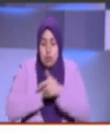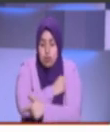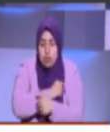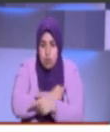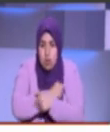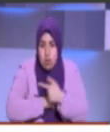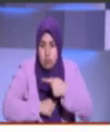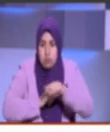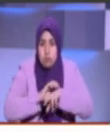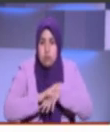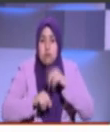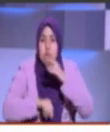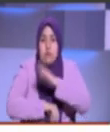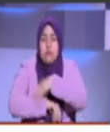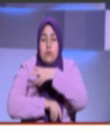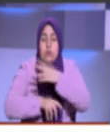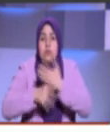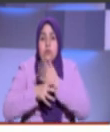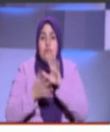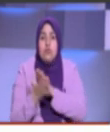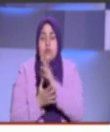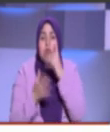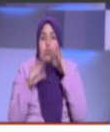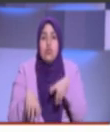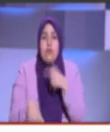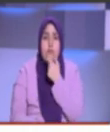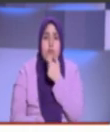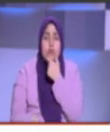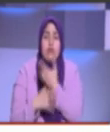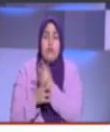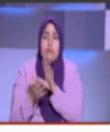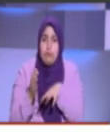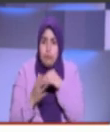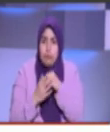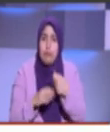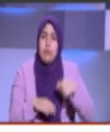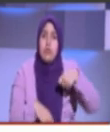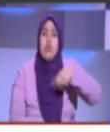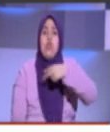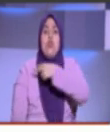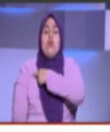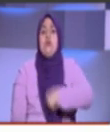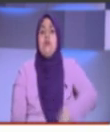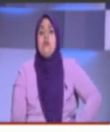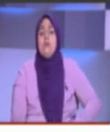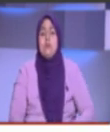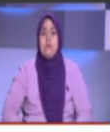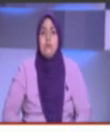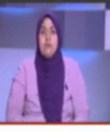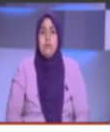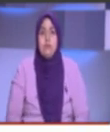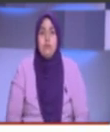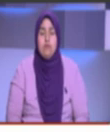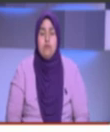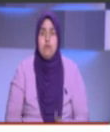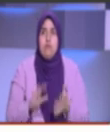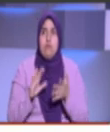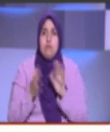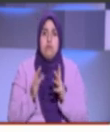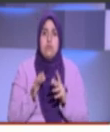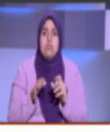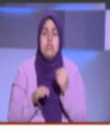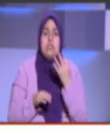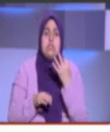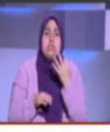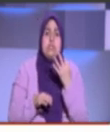فترة الذروة التي تعيشها بريطانيا، ستضع الحكومة يعني حوالي 3 طرق